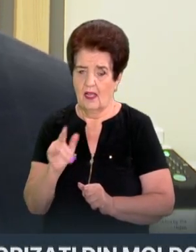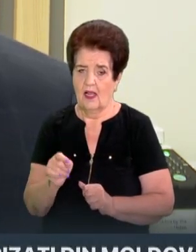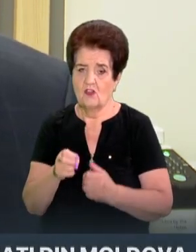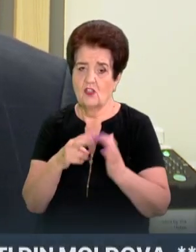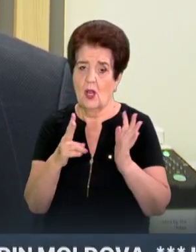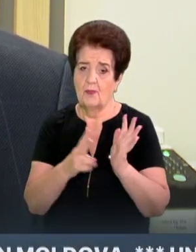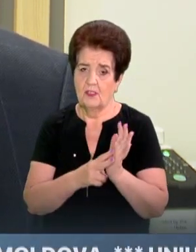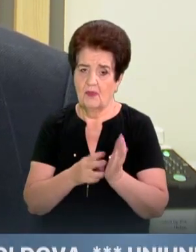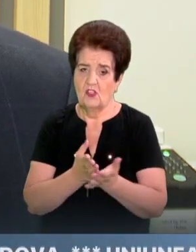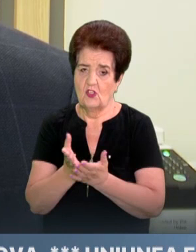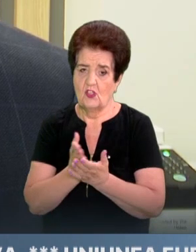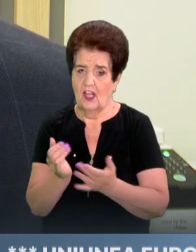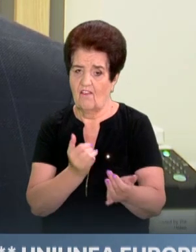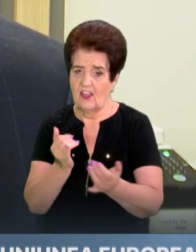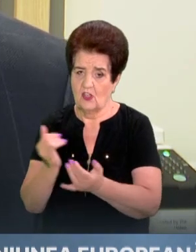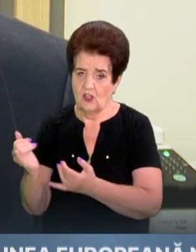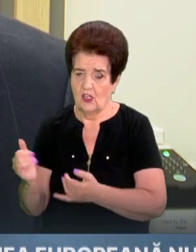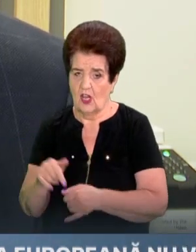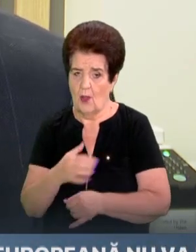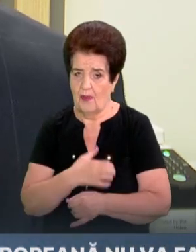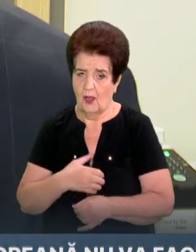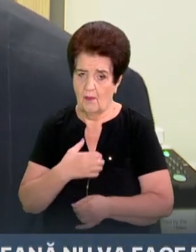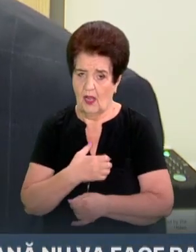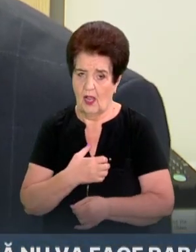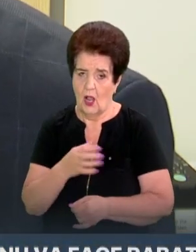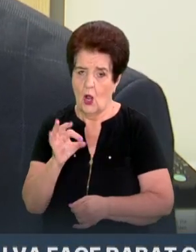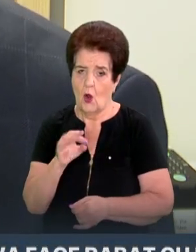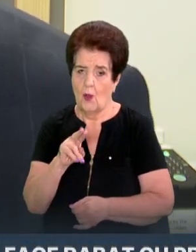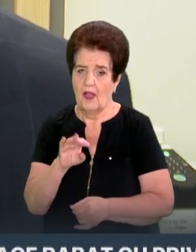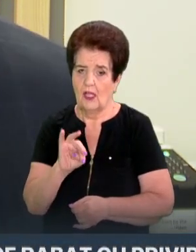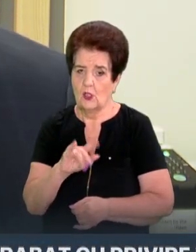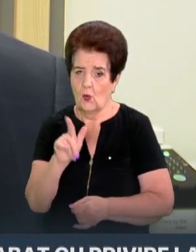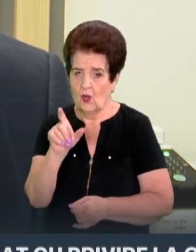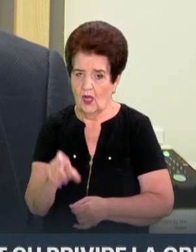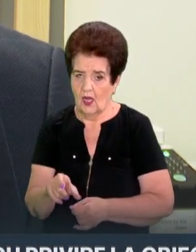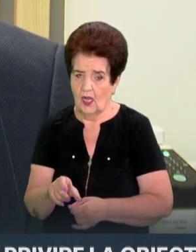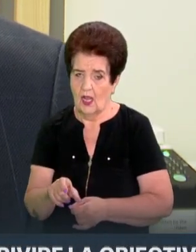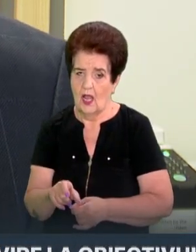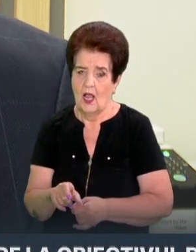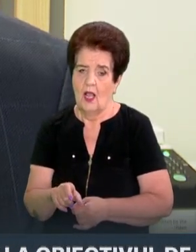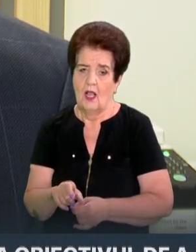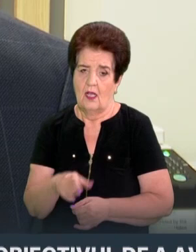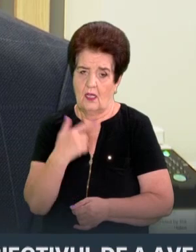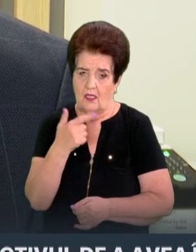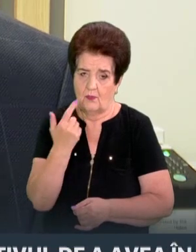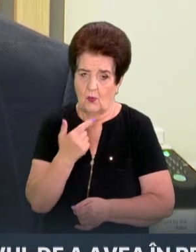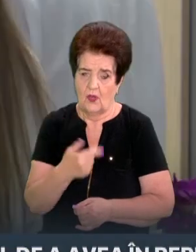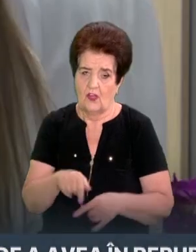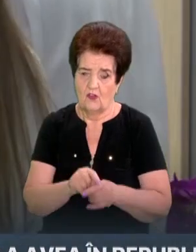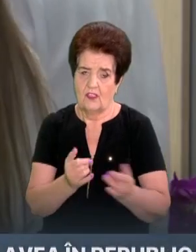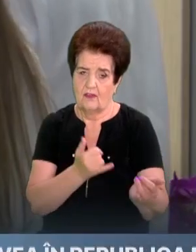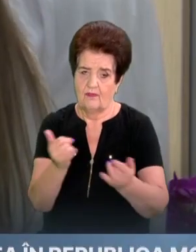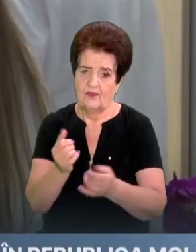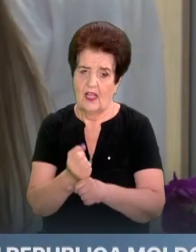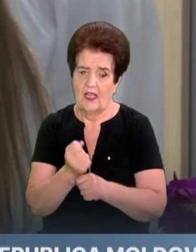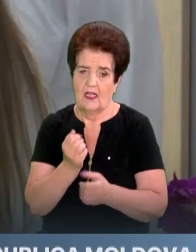de care beneficiază el aici fiind la primărie, operatorii de la ghișeu unic îi prestează acest serviciu.